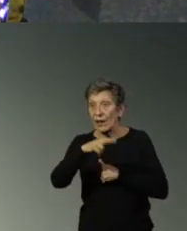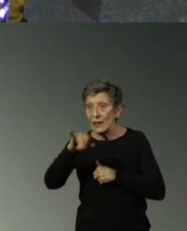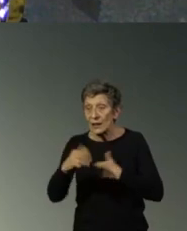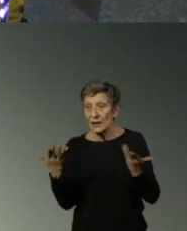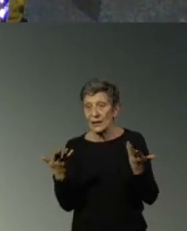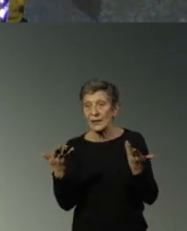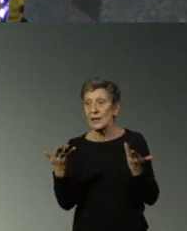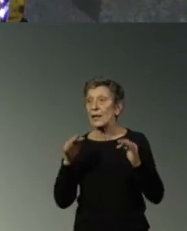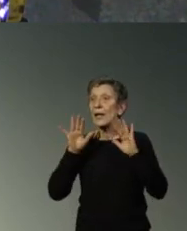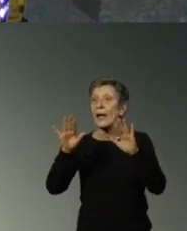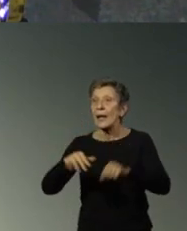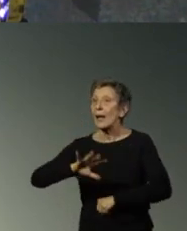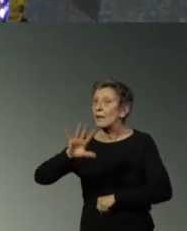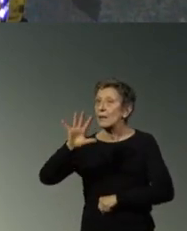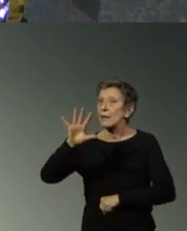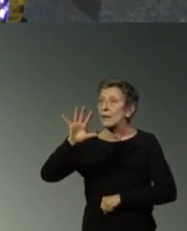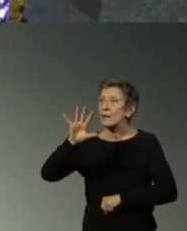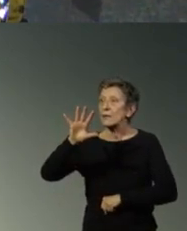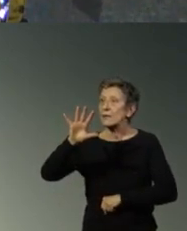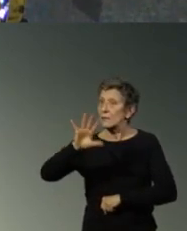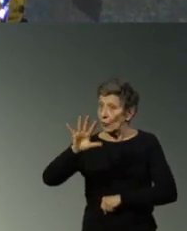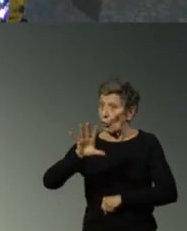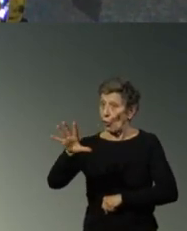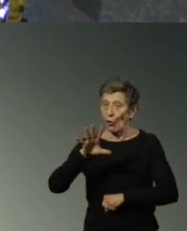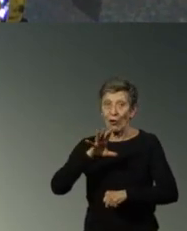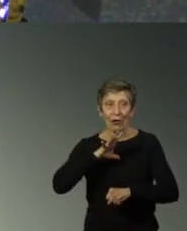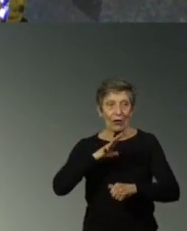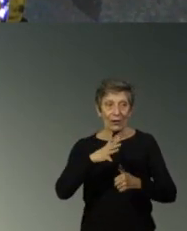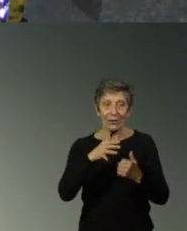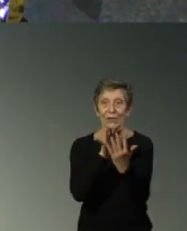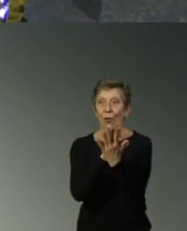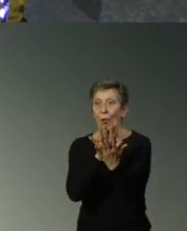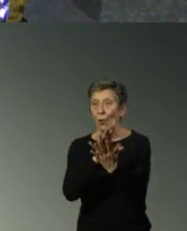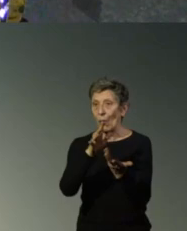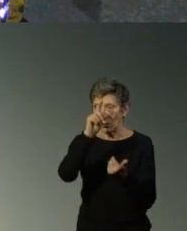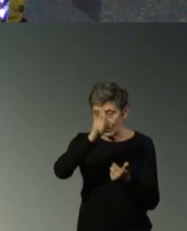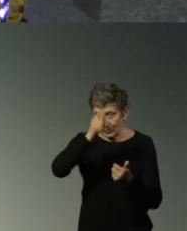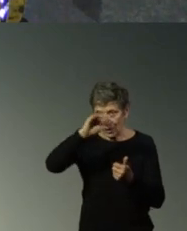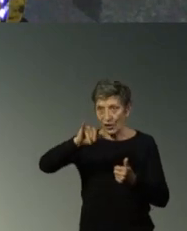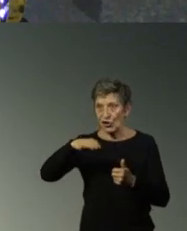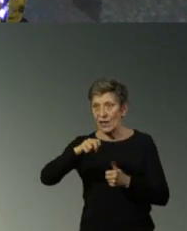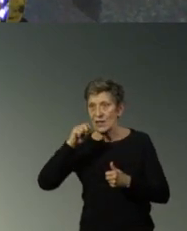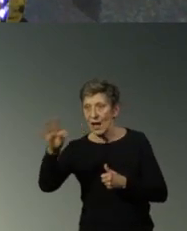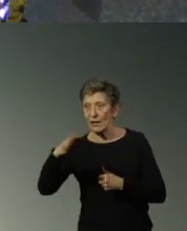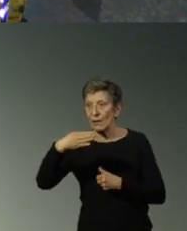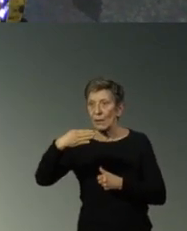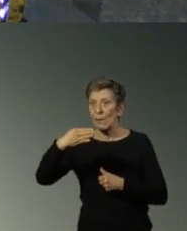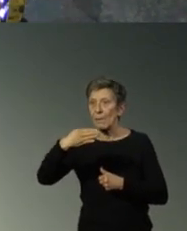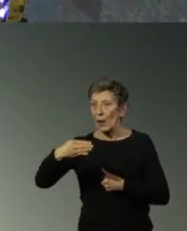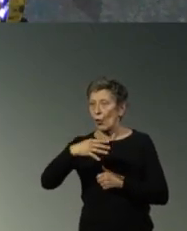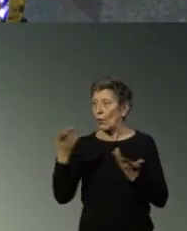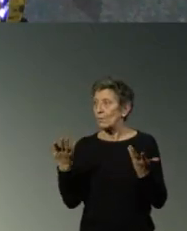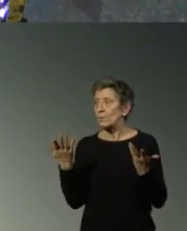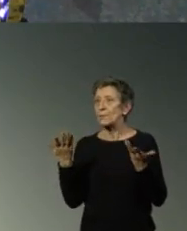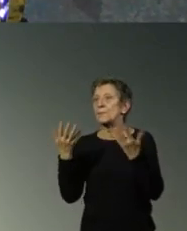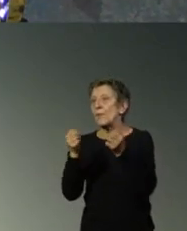y a à 17h une rencontre en hommage à Janet Malcolm avec Jacuta Alikavazovic,